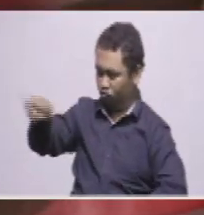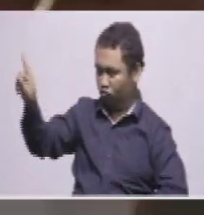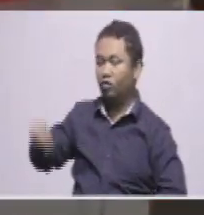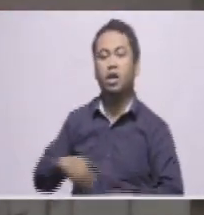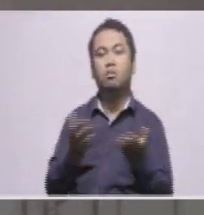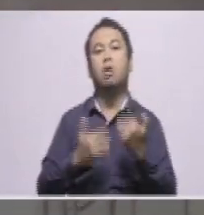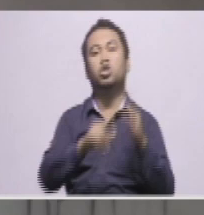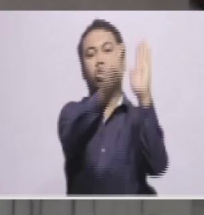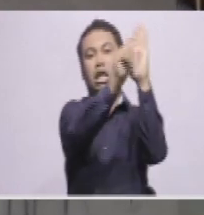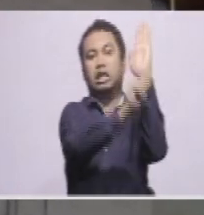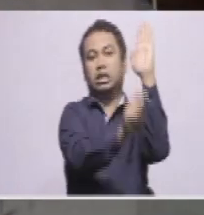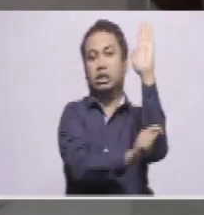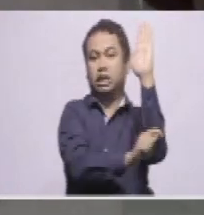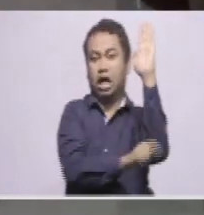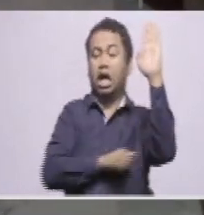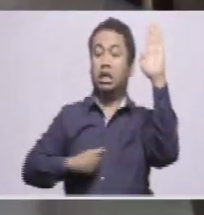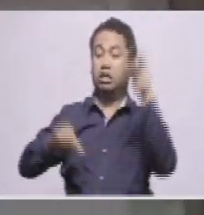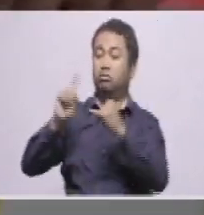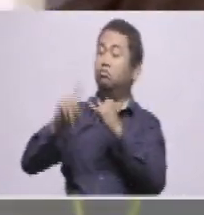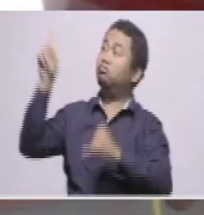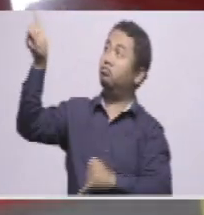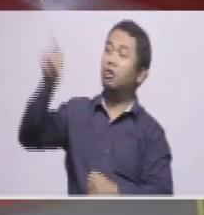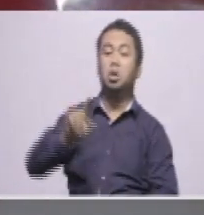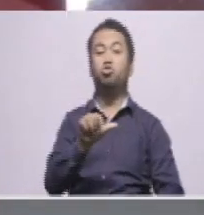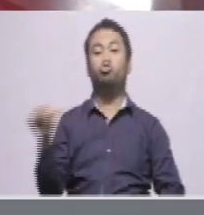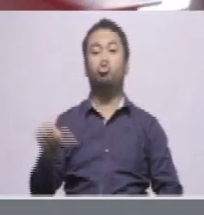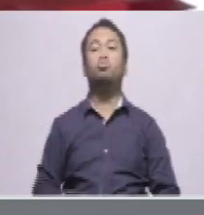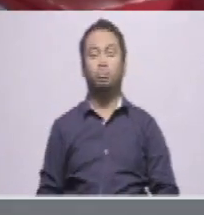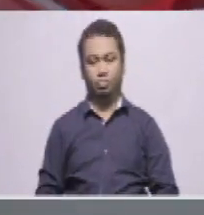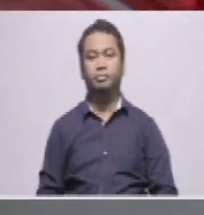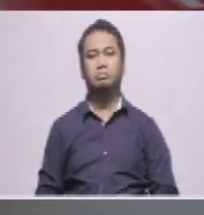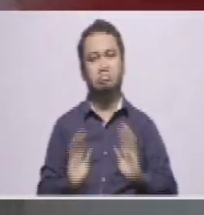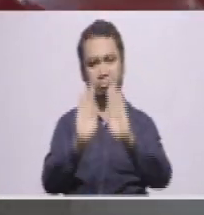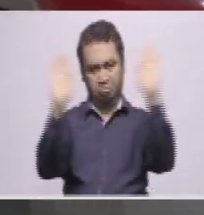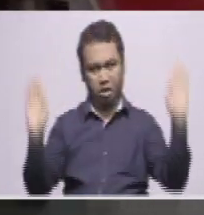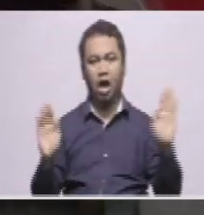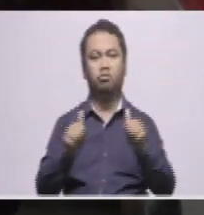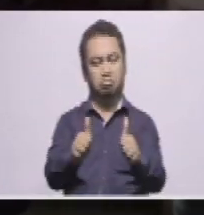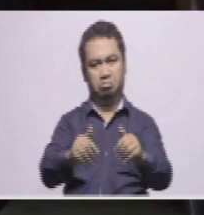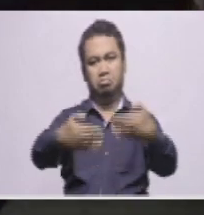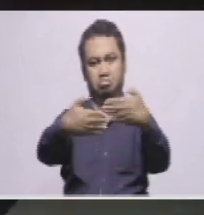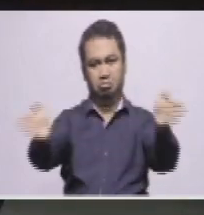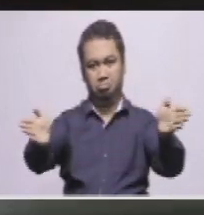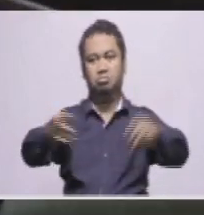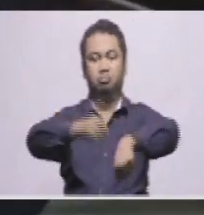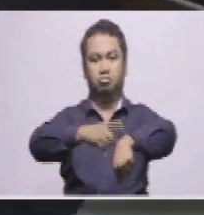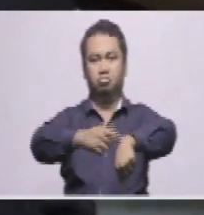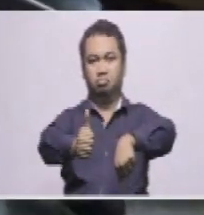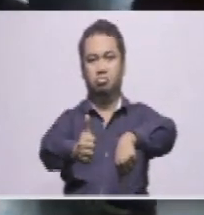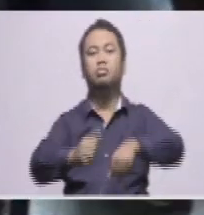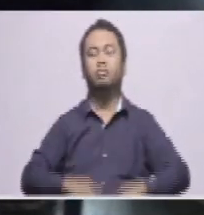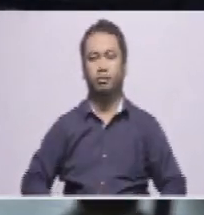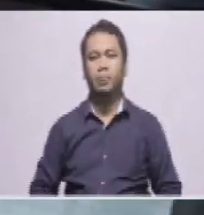tatitra hatramin'ny folora maraina teo. Amin'ny ankapobeny dia voahaja ireo fepetra tamin'ny fanokafana ara-potoana ny birao fandatsahambato. Manodidina